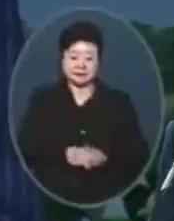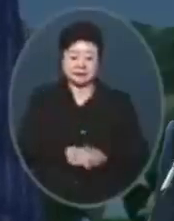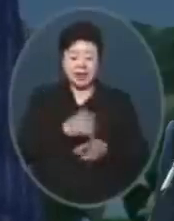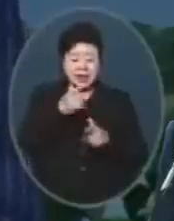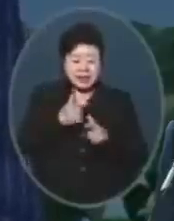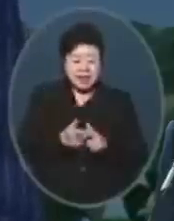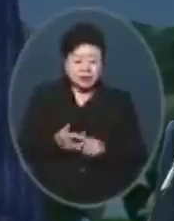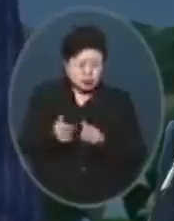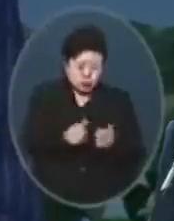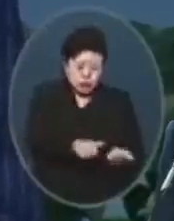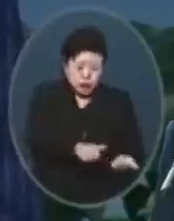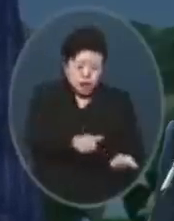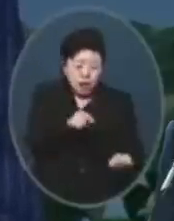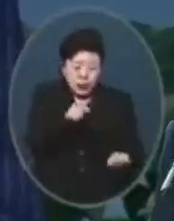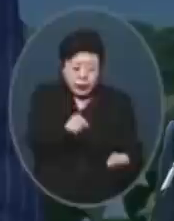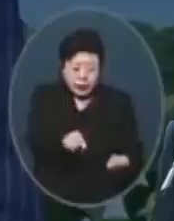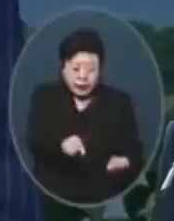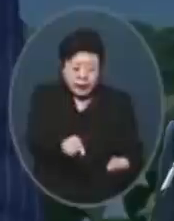예수 죽인 것을